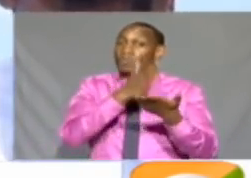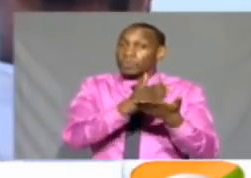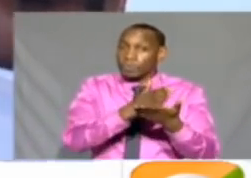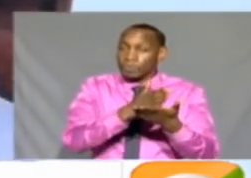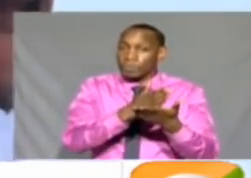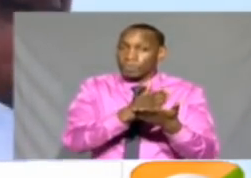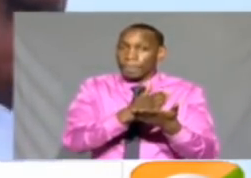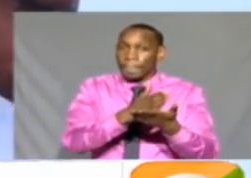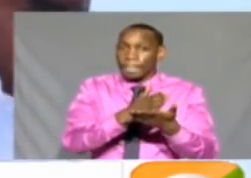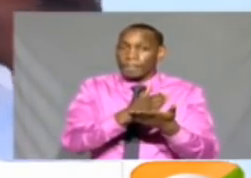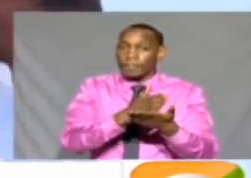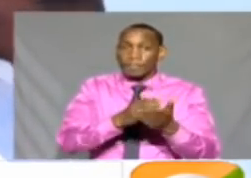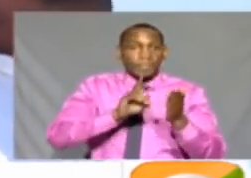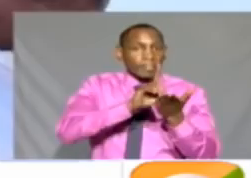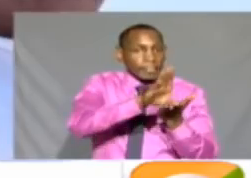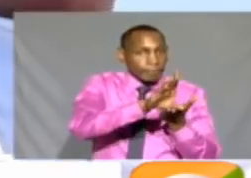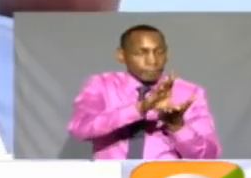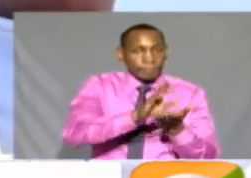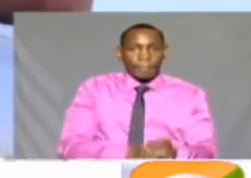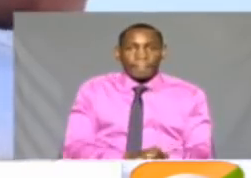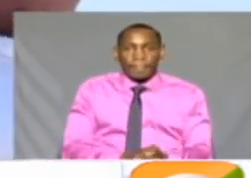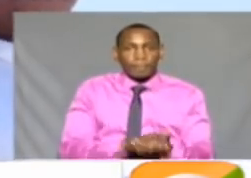Sina mna hiyo.